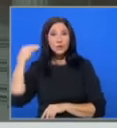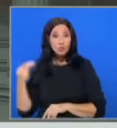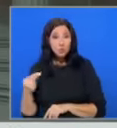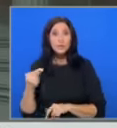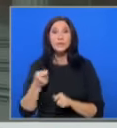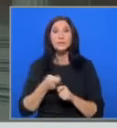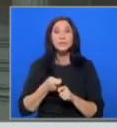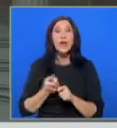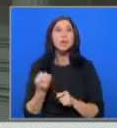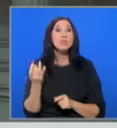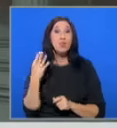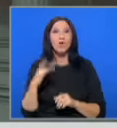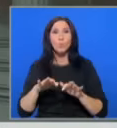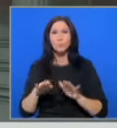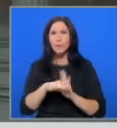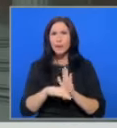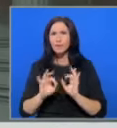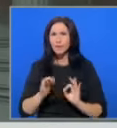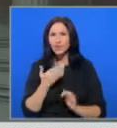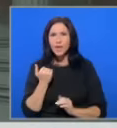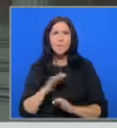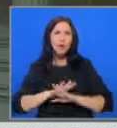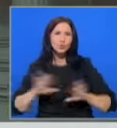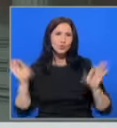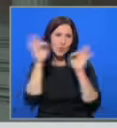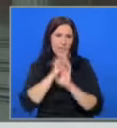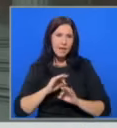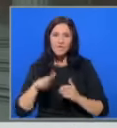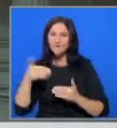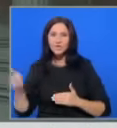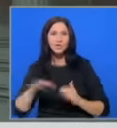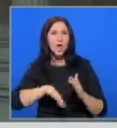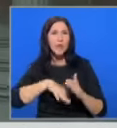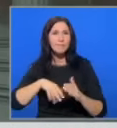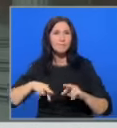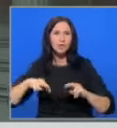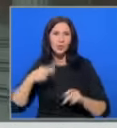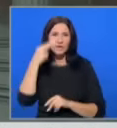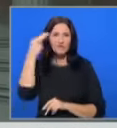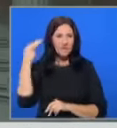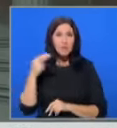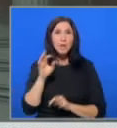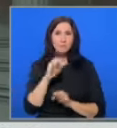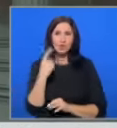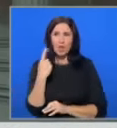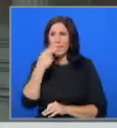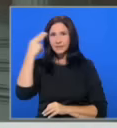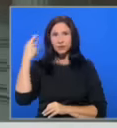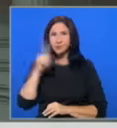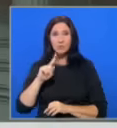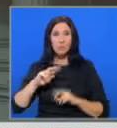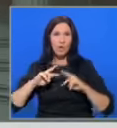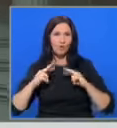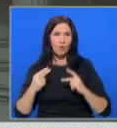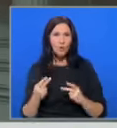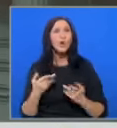се създаде нов софтуер, така че да няма абсолютно никаква външна намеса от други компании, но нито една институция не е